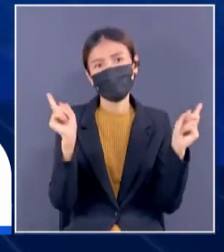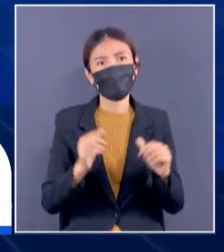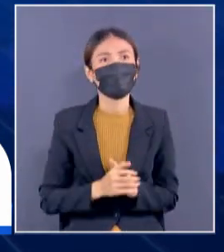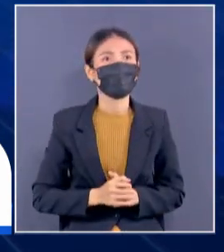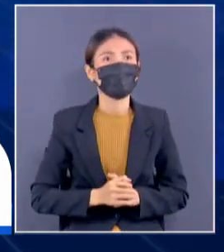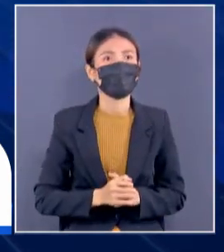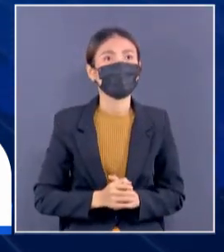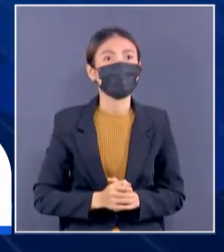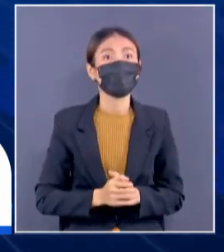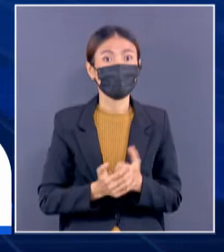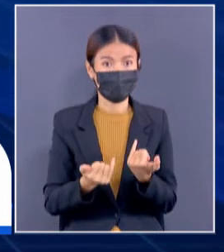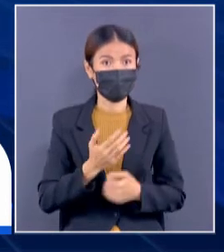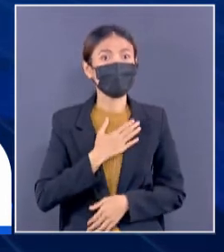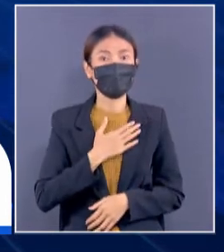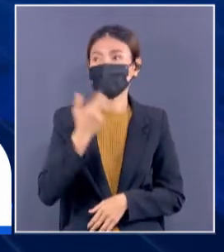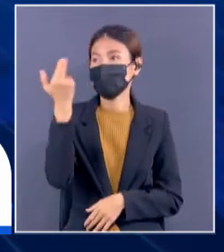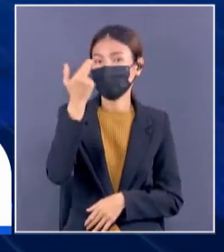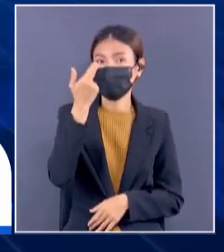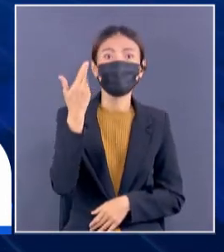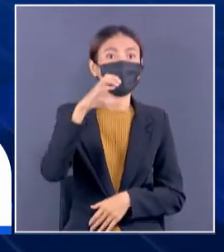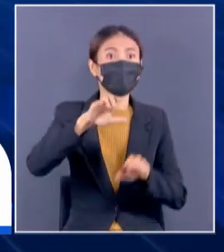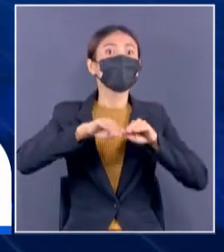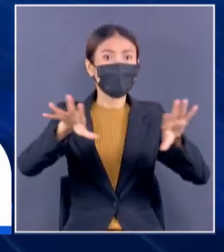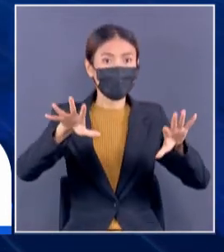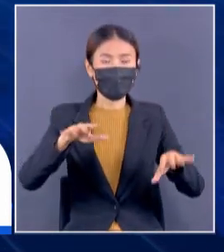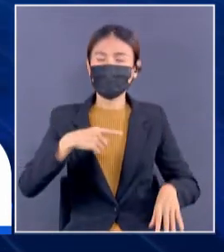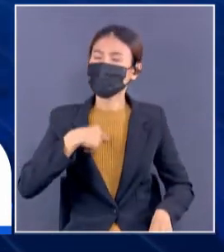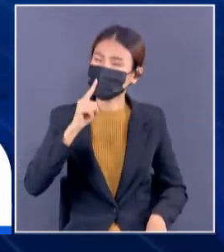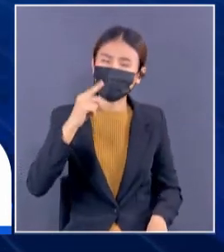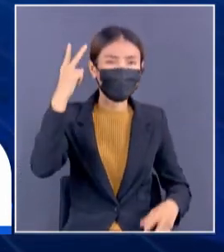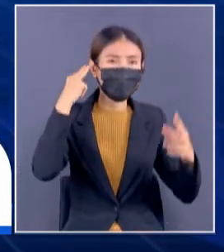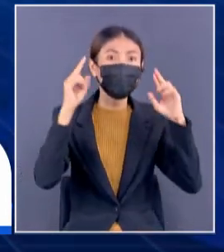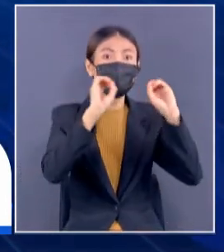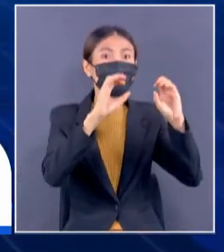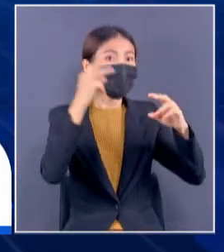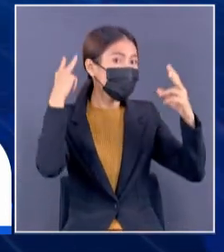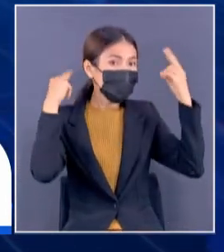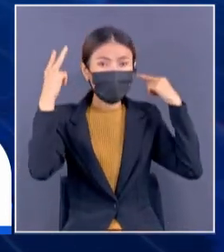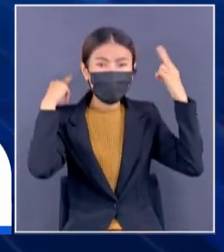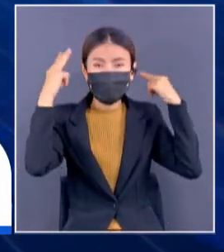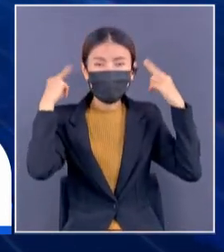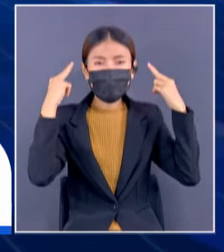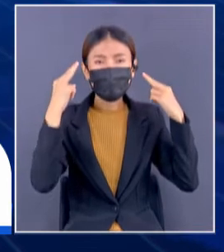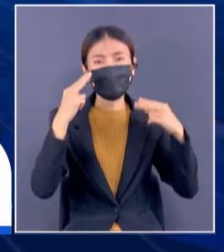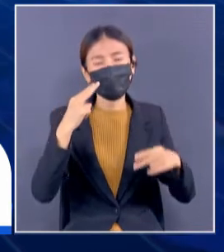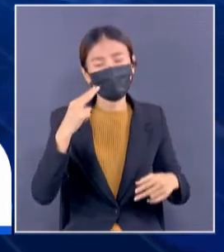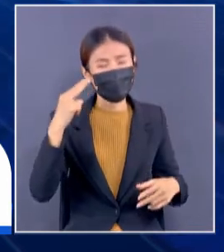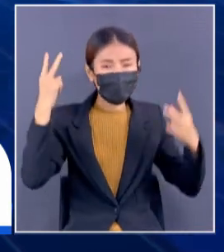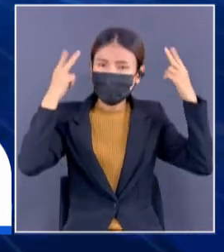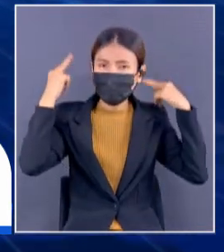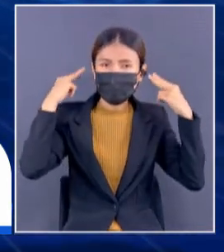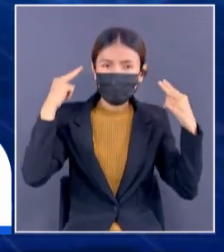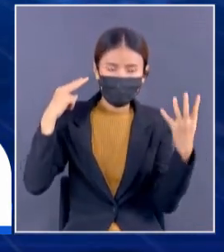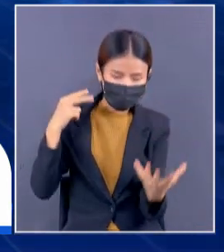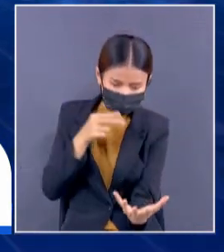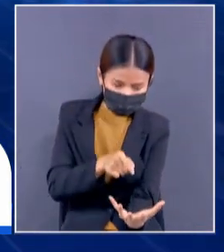การณ์ที่เกิดขึ้นบอกว่าทำใจไม่ได้ตอนที่โดนตัดผมแล้วอาจารย์เนี่ยกร่อนผมของเธอมาวางตรงหน้าและยังบ